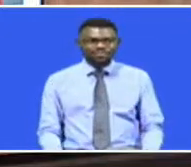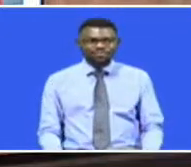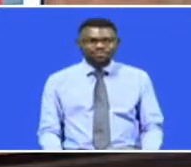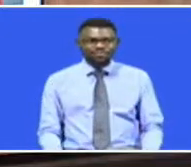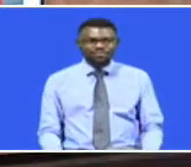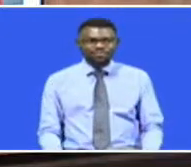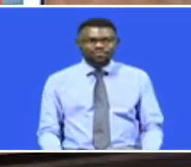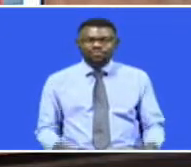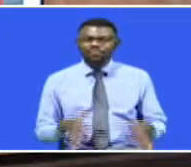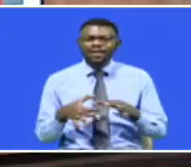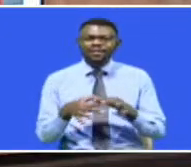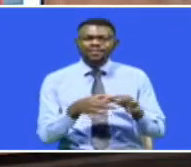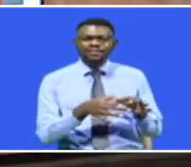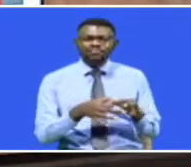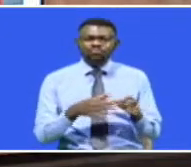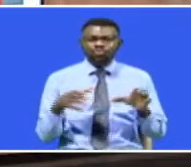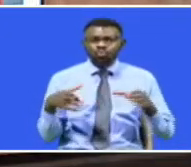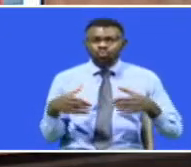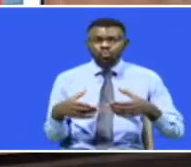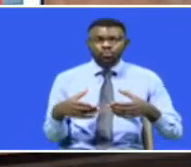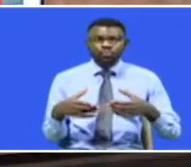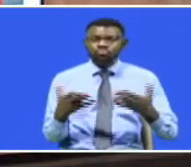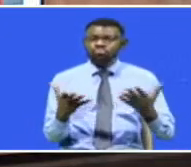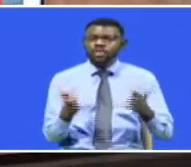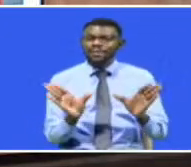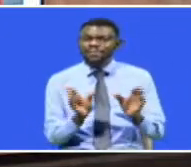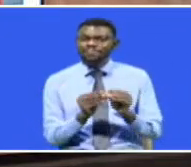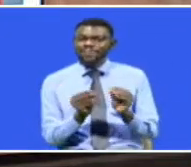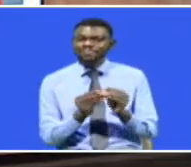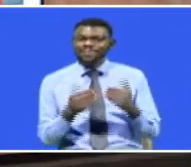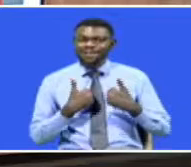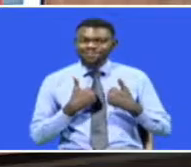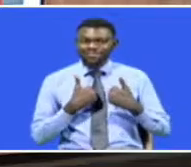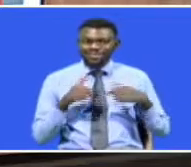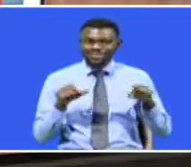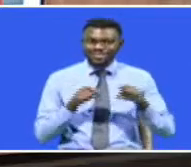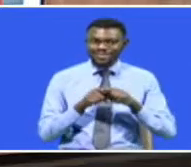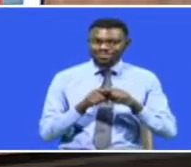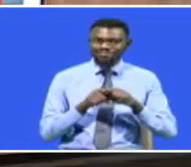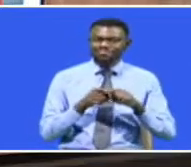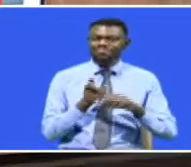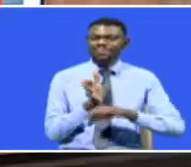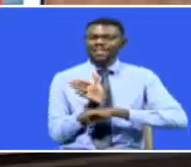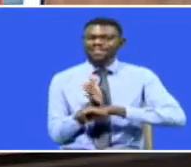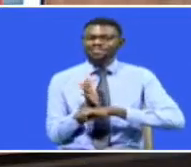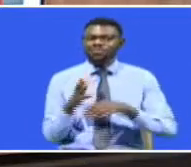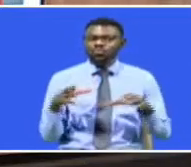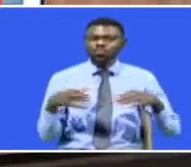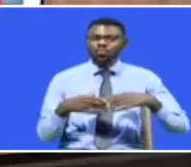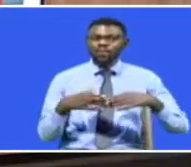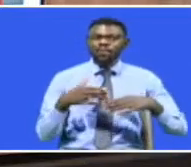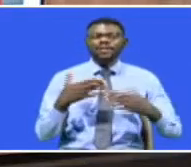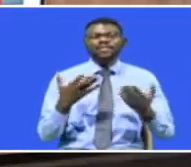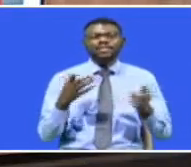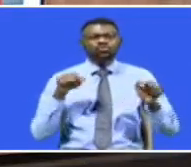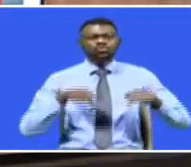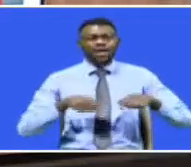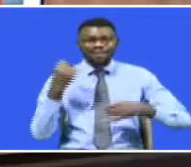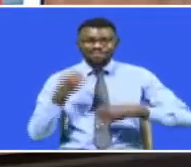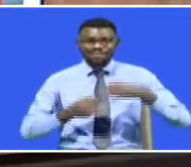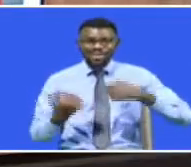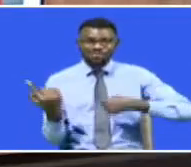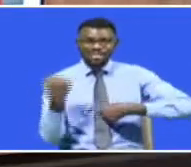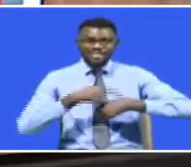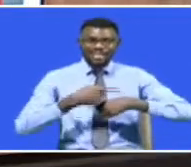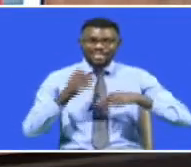Uongozi wa muungano wa Azimio umeripotiwa kufanya mkutano na ujumbe maalum wa mabalozi huku maandamano yakiingia siku ya tatu hii leo.